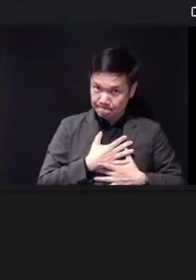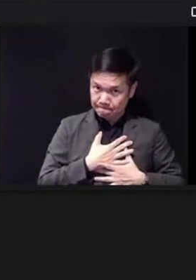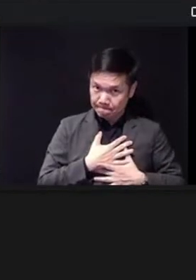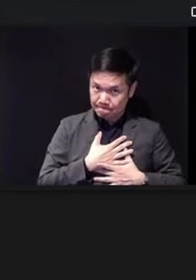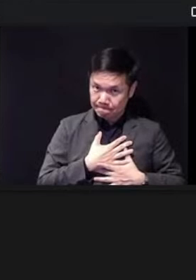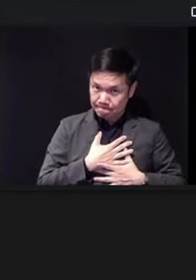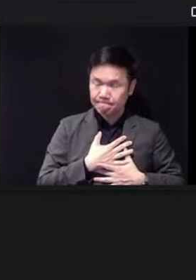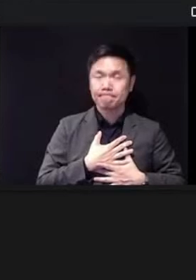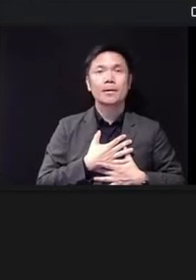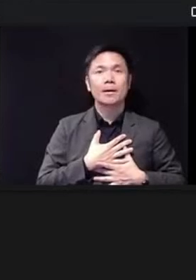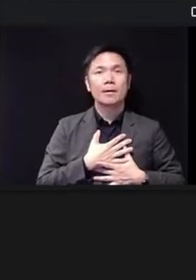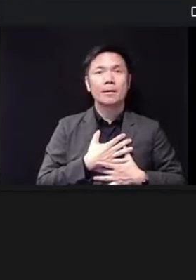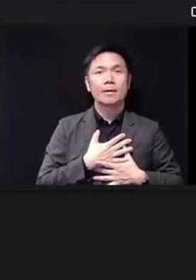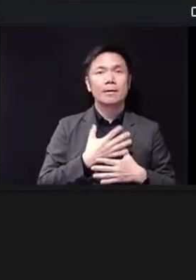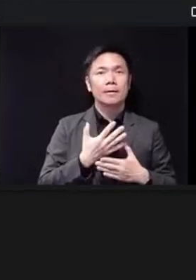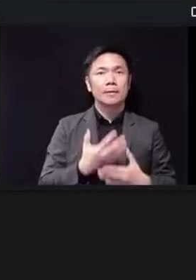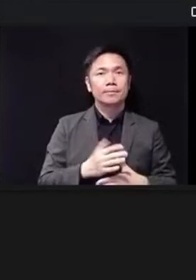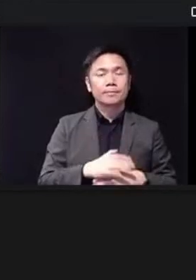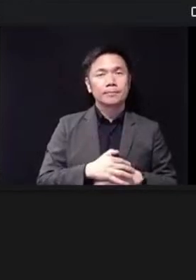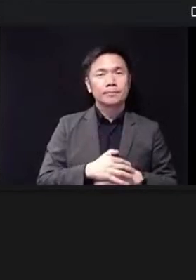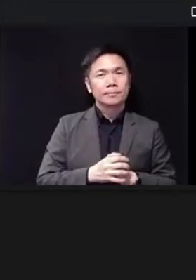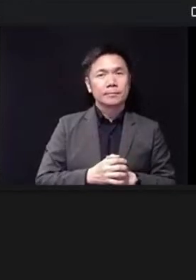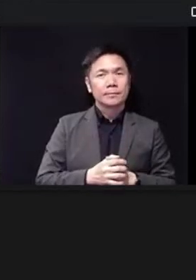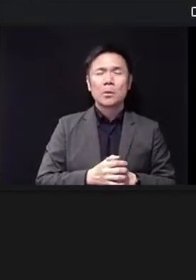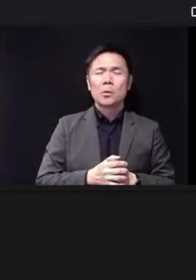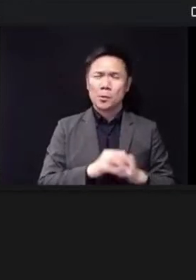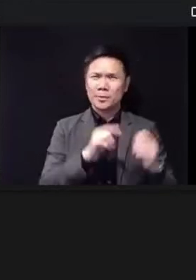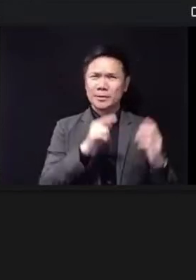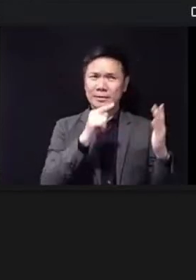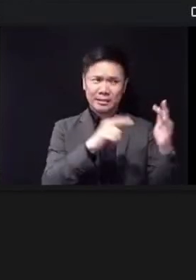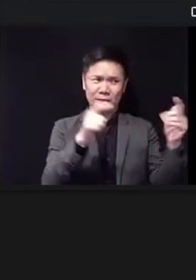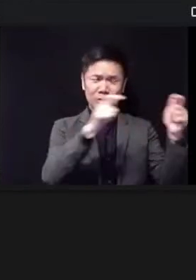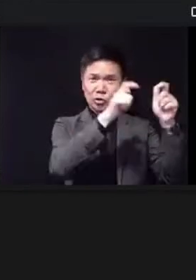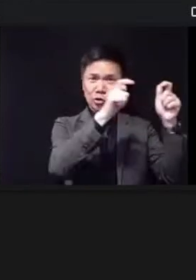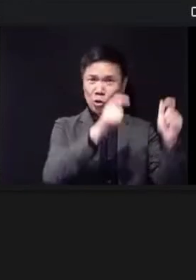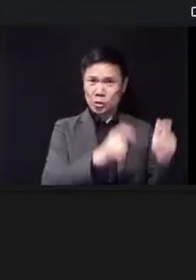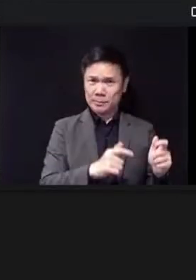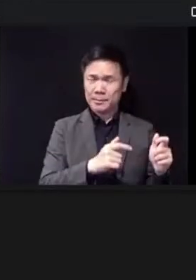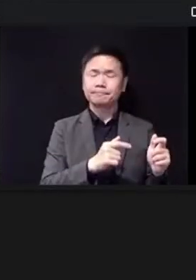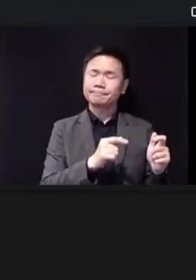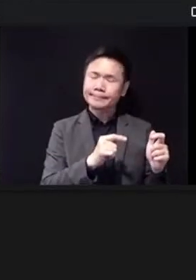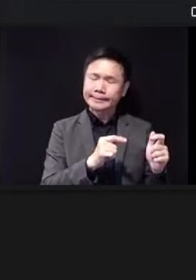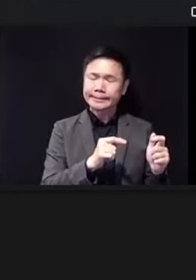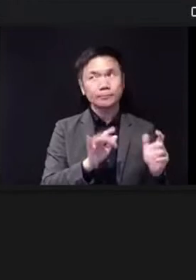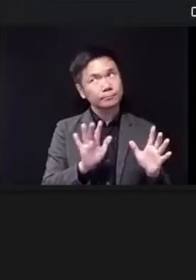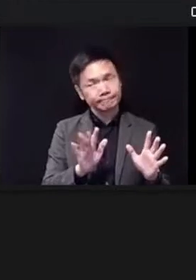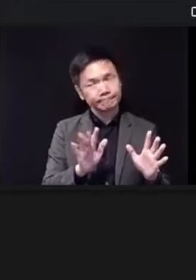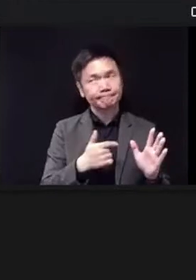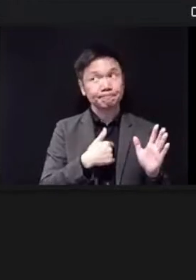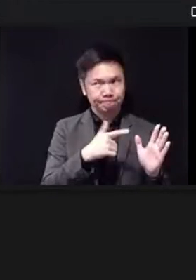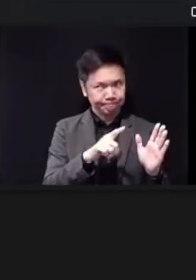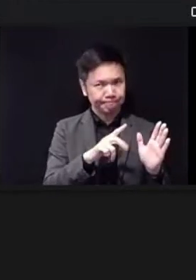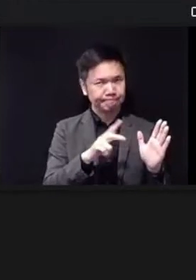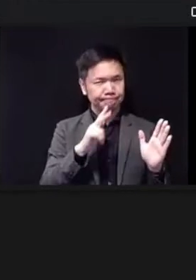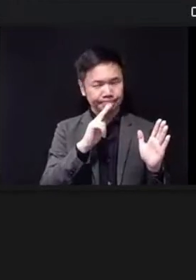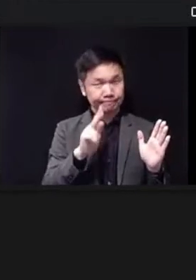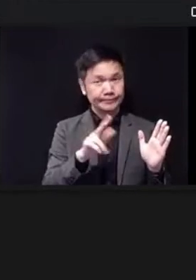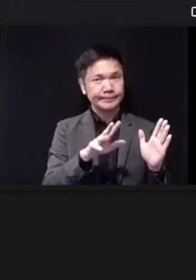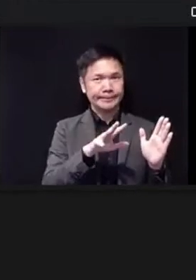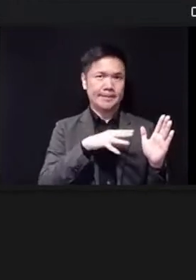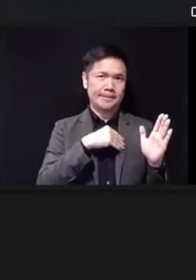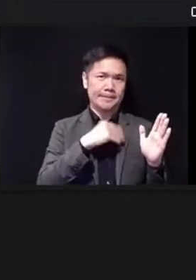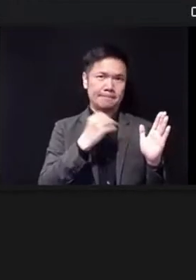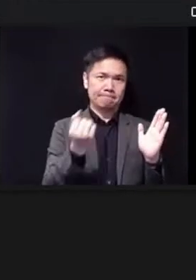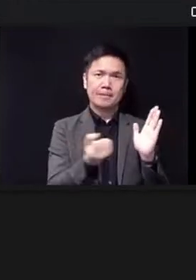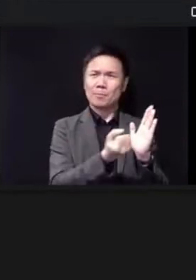сегодня компромиссного документа, и поэтому стараемся предлагать только компромиссные и выверенные редакционные правки. Но